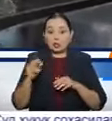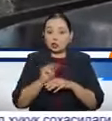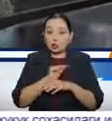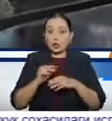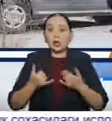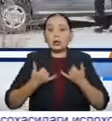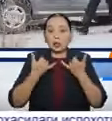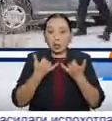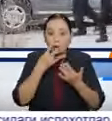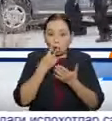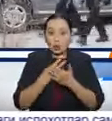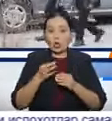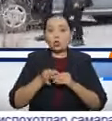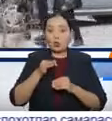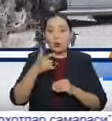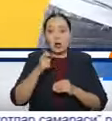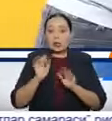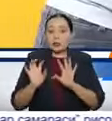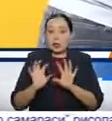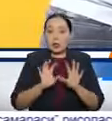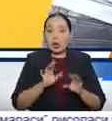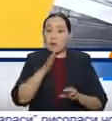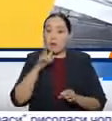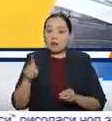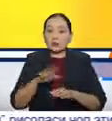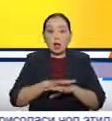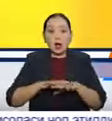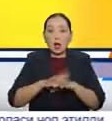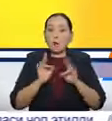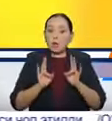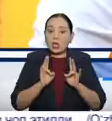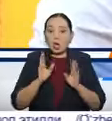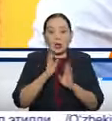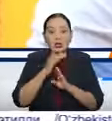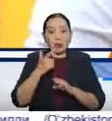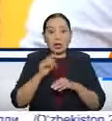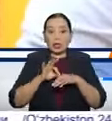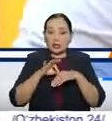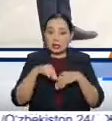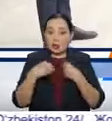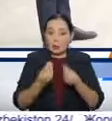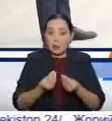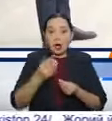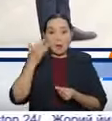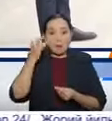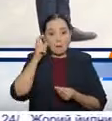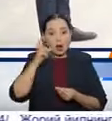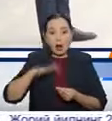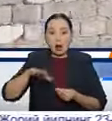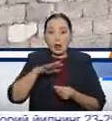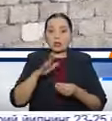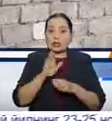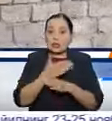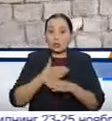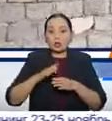etish choralari ko'rildi. Tuman gaz ta'minoti bo'limi tomonidan mavsum davomida aholiga me'yoriy tabiiy gazni yetkazib berish maqsadida mahallalardagi gaz